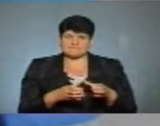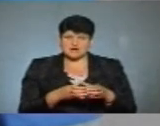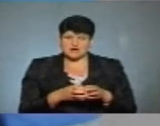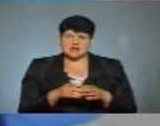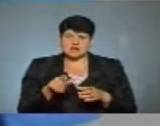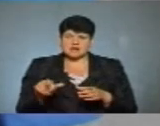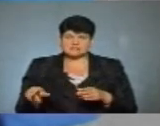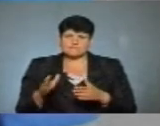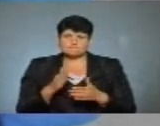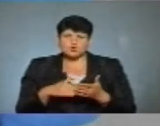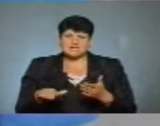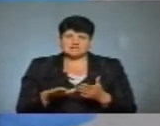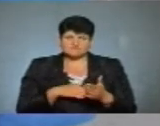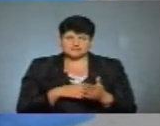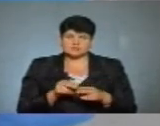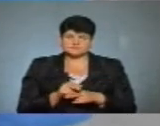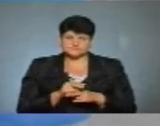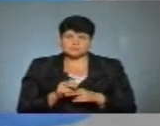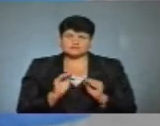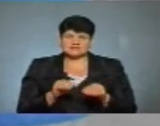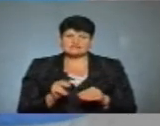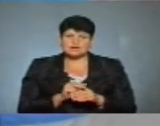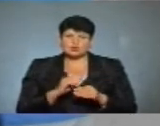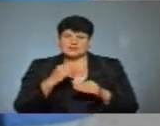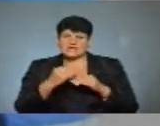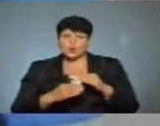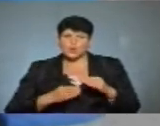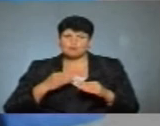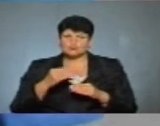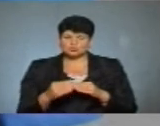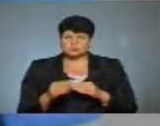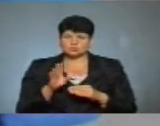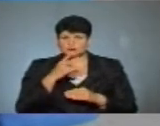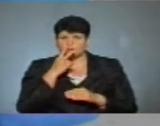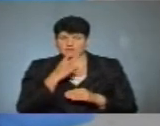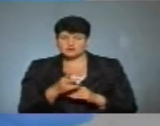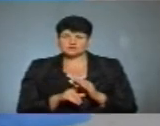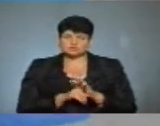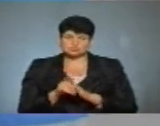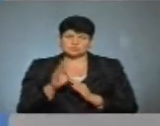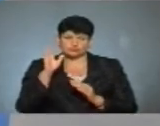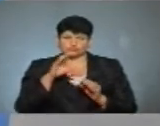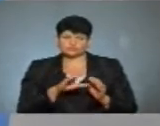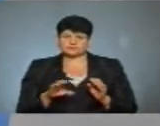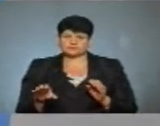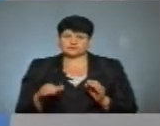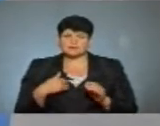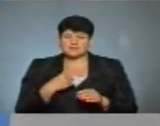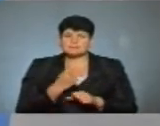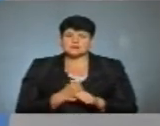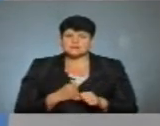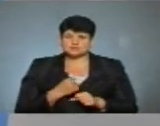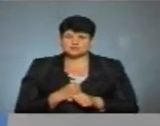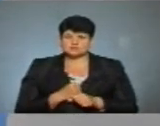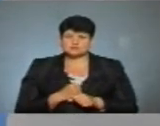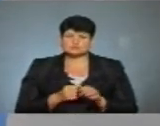ліквідації пошкодження. Будемо ставити ремонтний хомун, бачите, запускаємо воду лінії. Ми працюємо